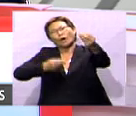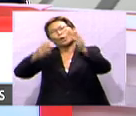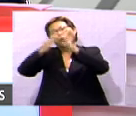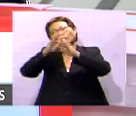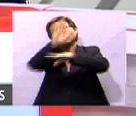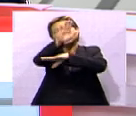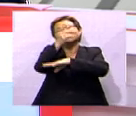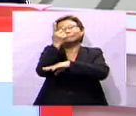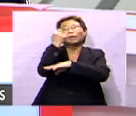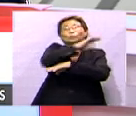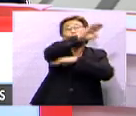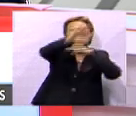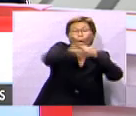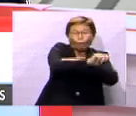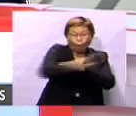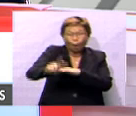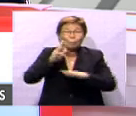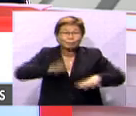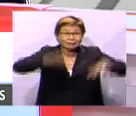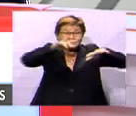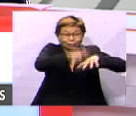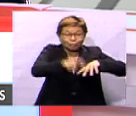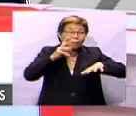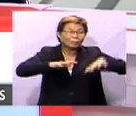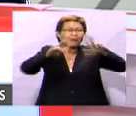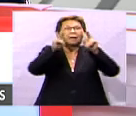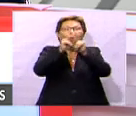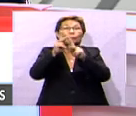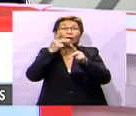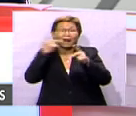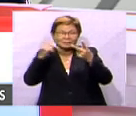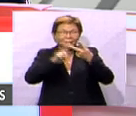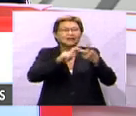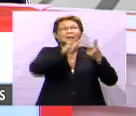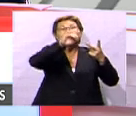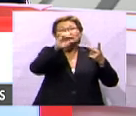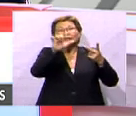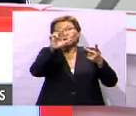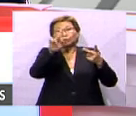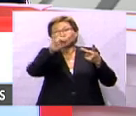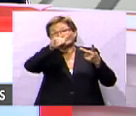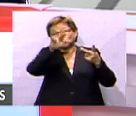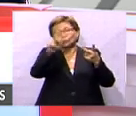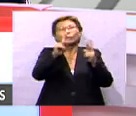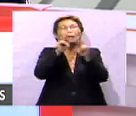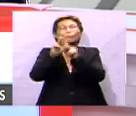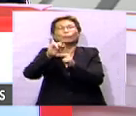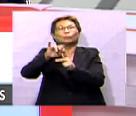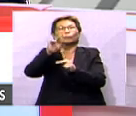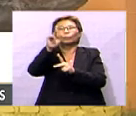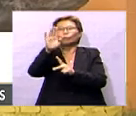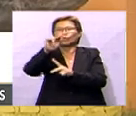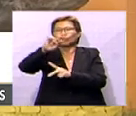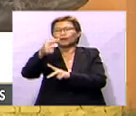hari tadi. Kesemua mereka yang terjejas adalah dari Kampung Kajang Sebidang, Kampung Jelujuk dan Kampung Kubang Sawa.